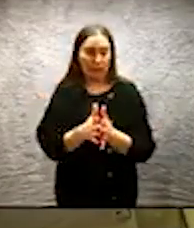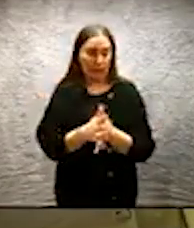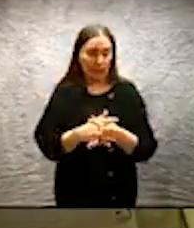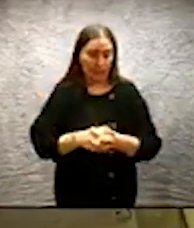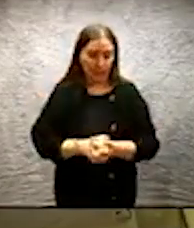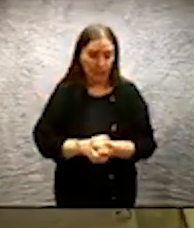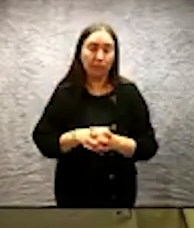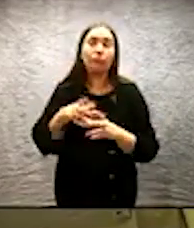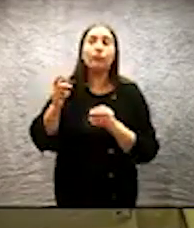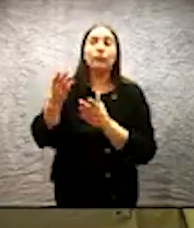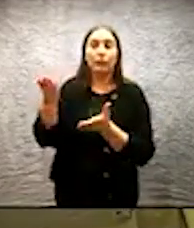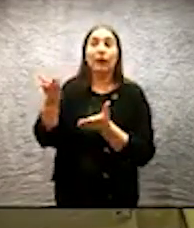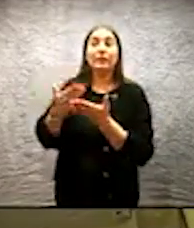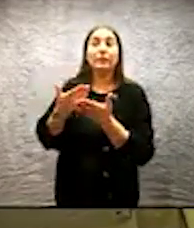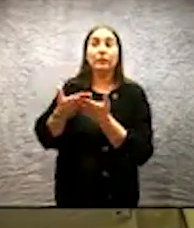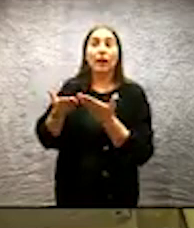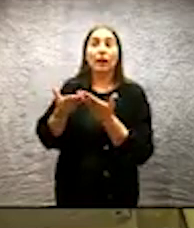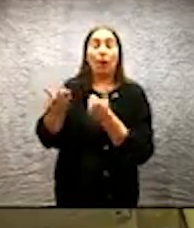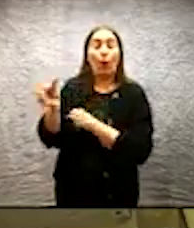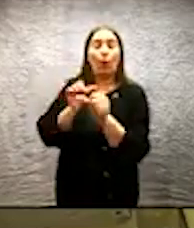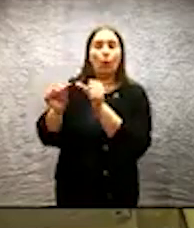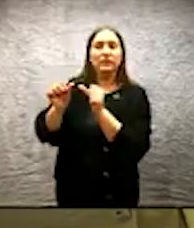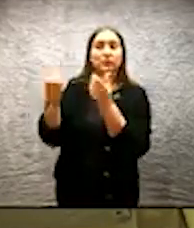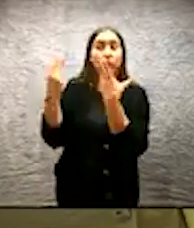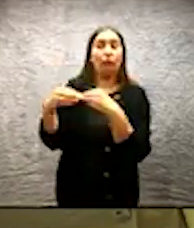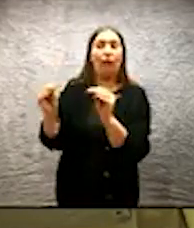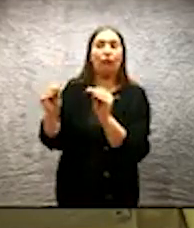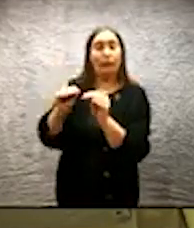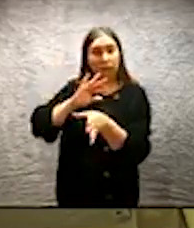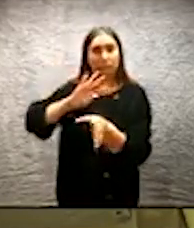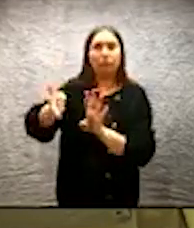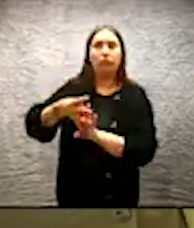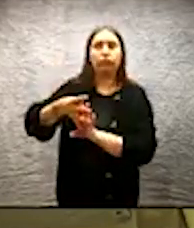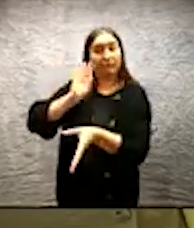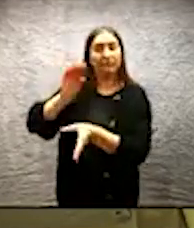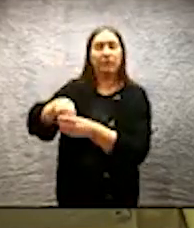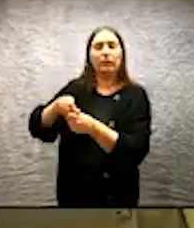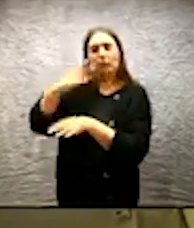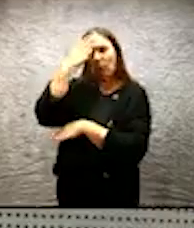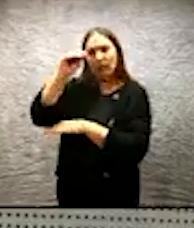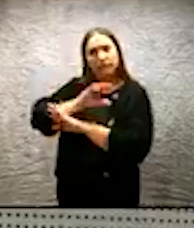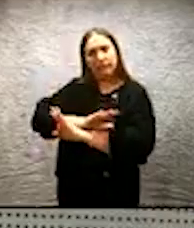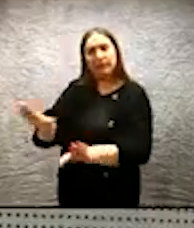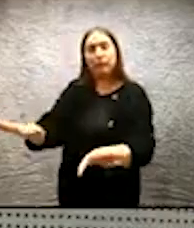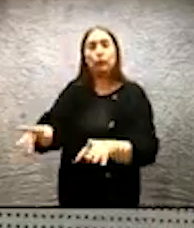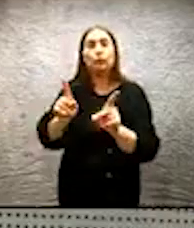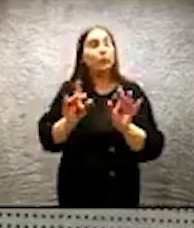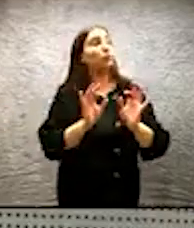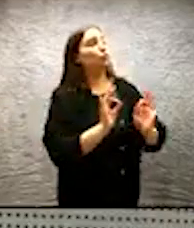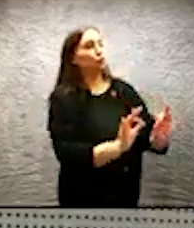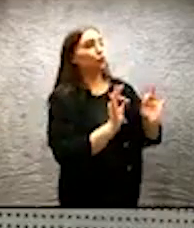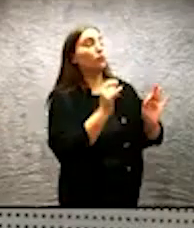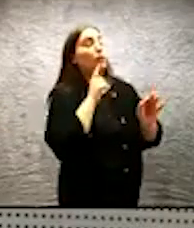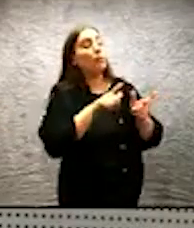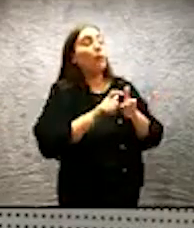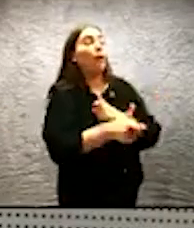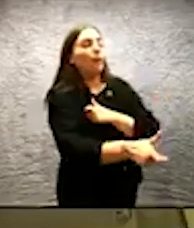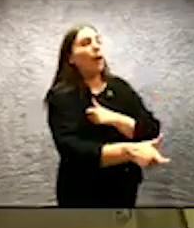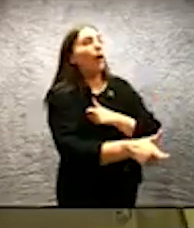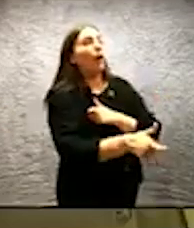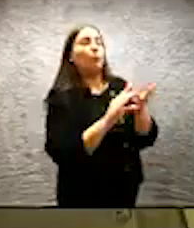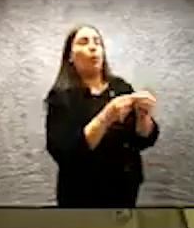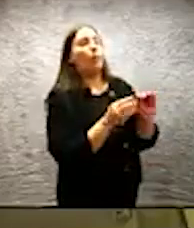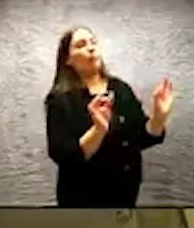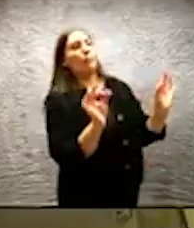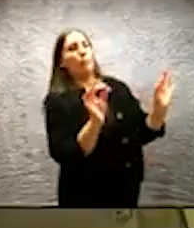faisait partie de la condition de vente. Il fallait que ce soit des professionnels. Non, mais c'est une bonne décision. Ça évite les ennuis derrière.